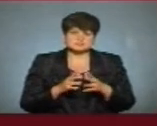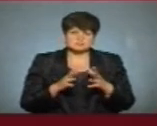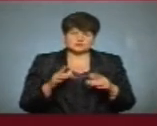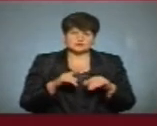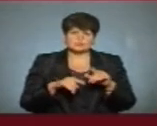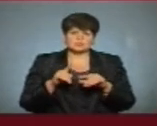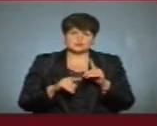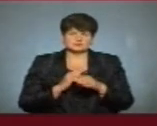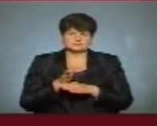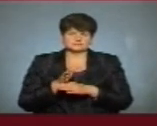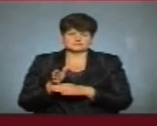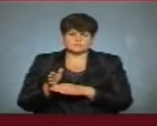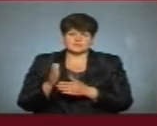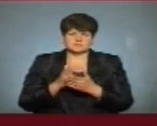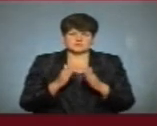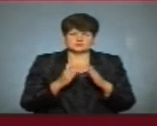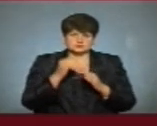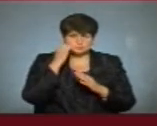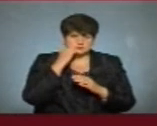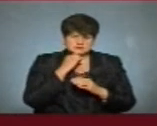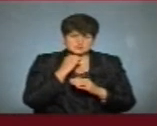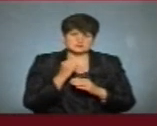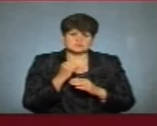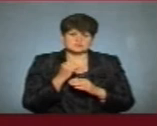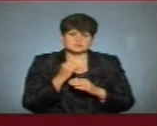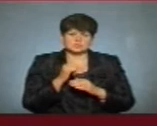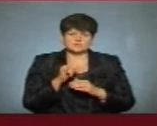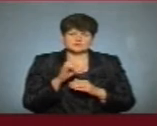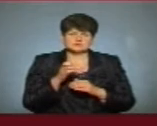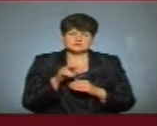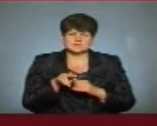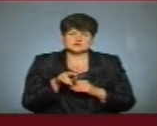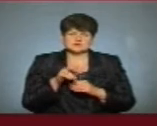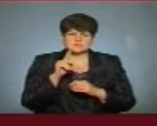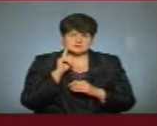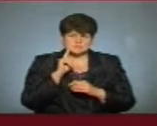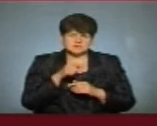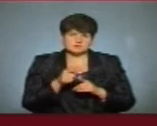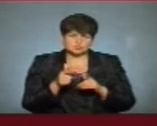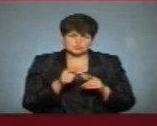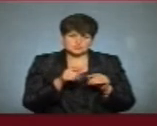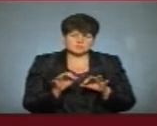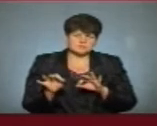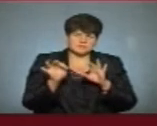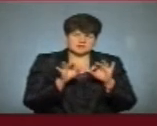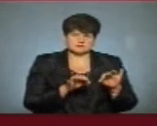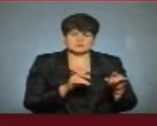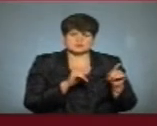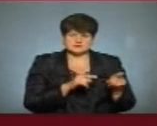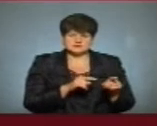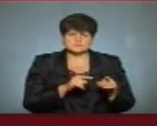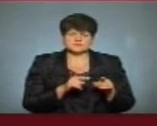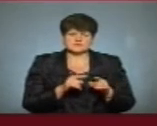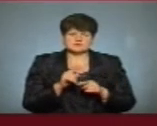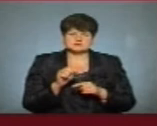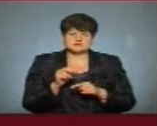родинах. Маємо будинок перестарілих в Устю Зеленому. Ми підготовили їх перевезти. Підготовили в селі